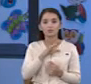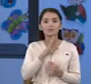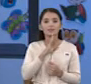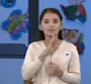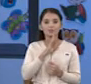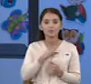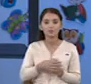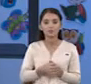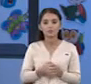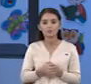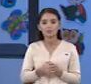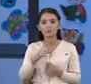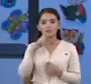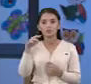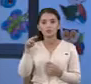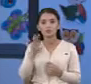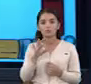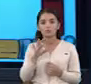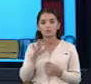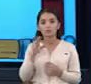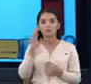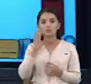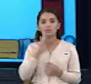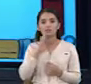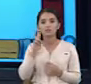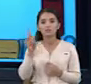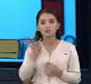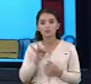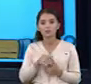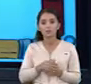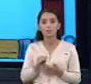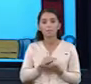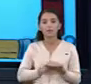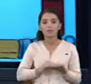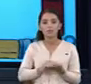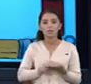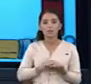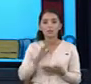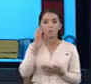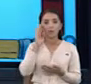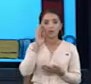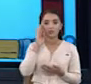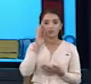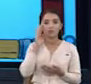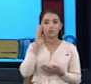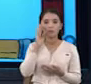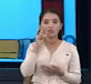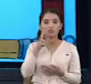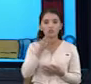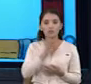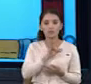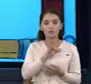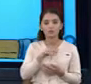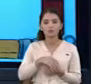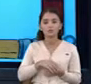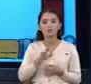Это девочка. Это девочки. Повторяем. Мальчик, мальчики.